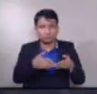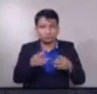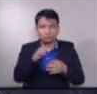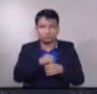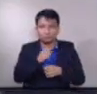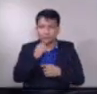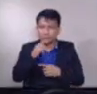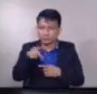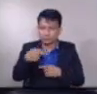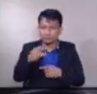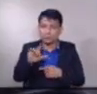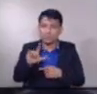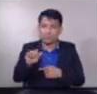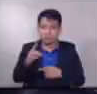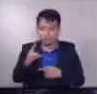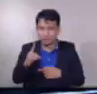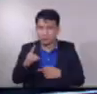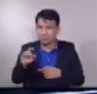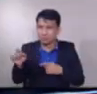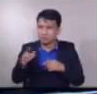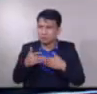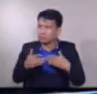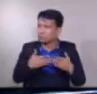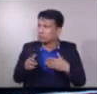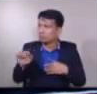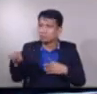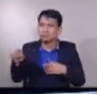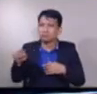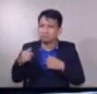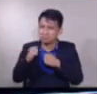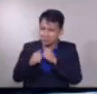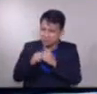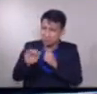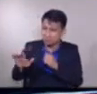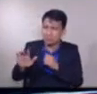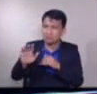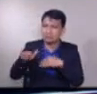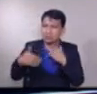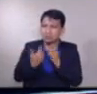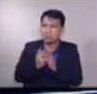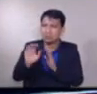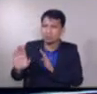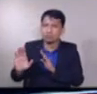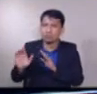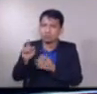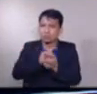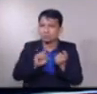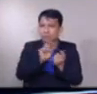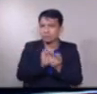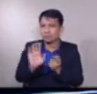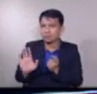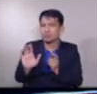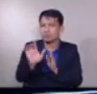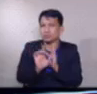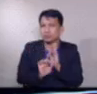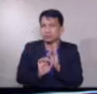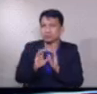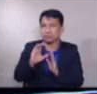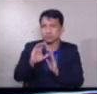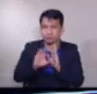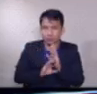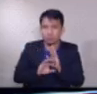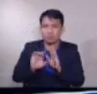ng pahalad. But di parang ano yan, no? Para kayong gawa talaga ng particular o specific na mga constitution